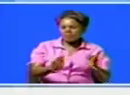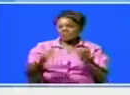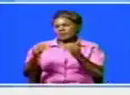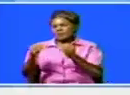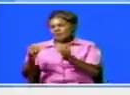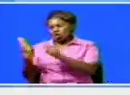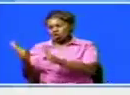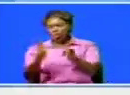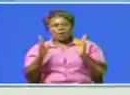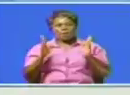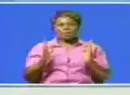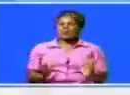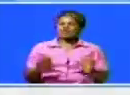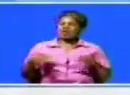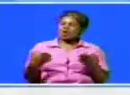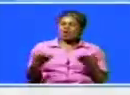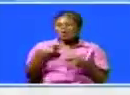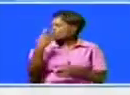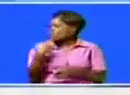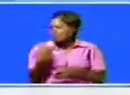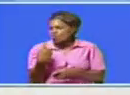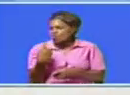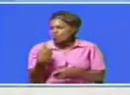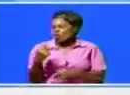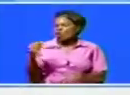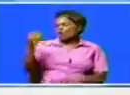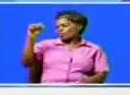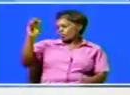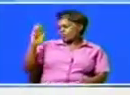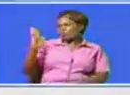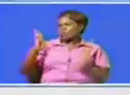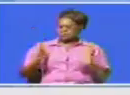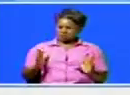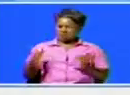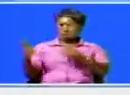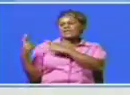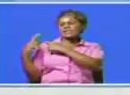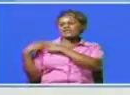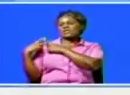mwananchi wa kawaida, uwe ni nani, uwe ni mlinda usalama, uko na jukumu.